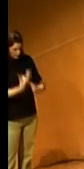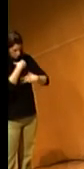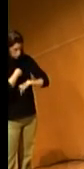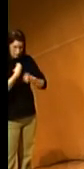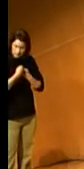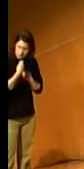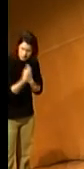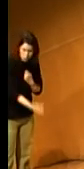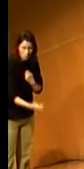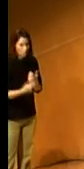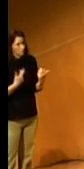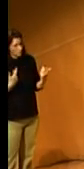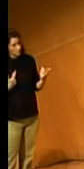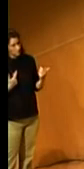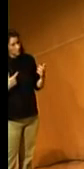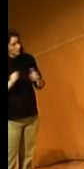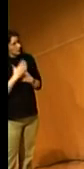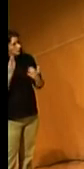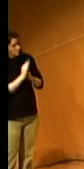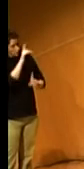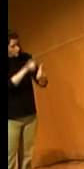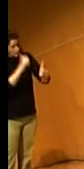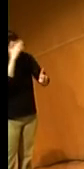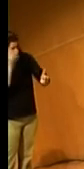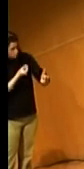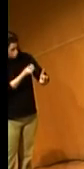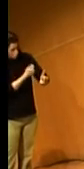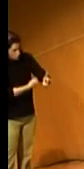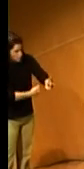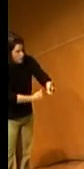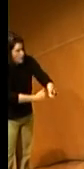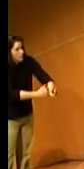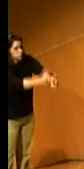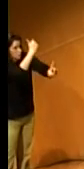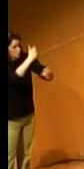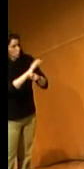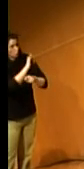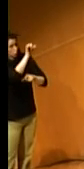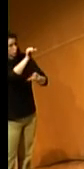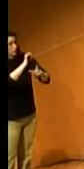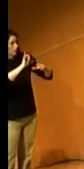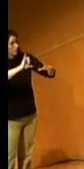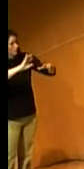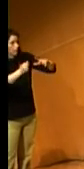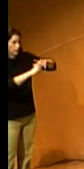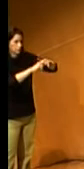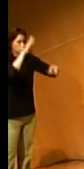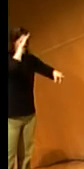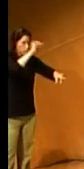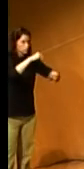autonomiser un sujet jusqu'au bout, c'est-à-dire jusqu'à l'insertion, hein, ça, bien, sociale et professionnelle,